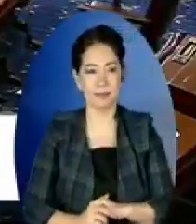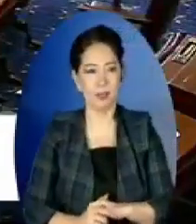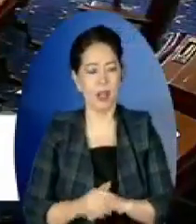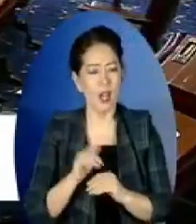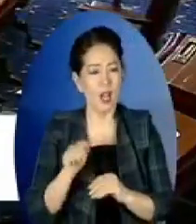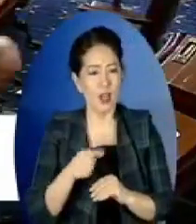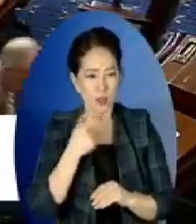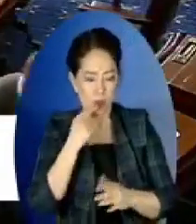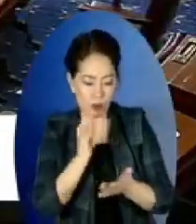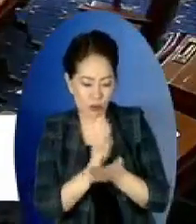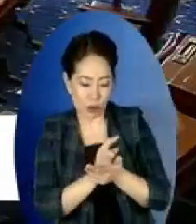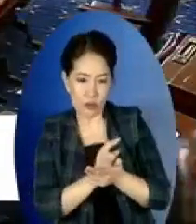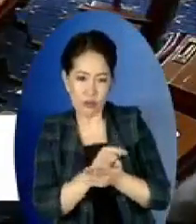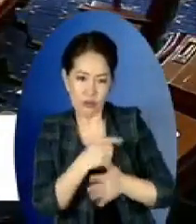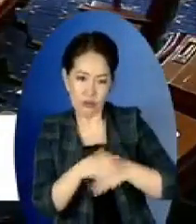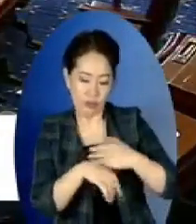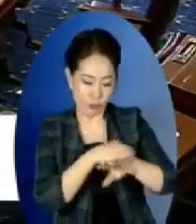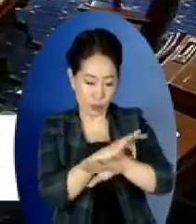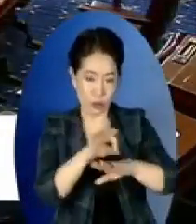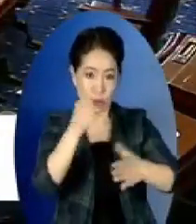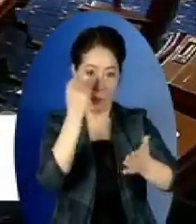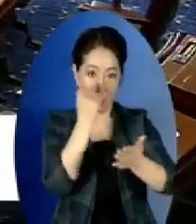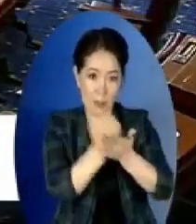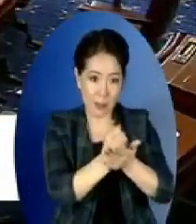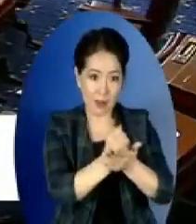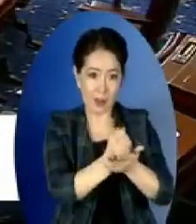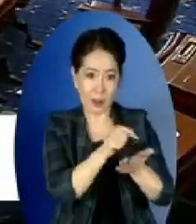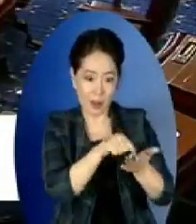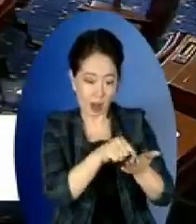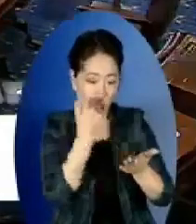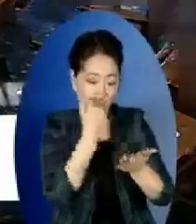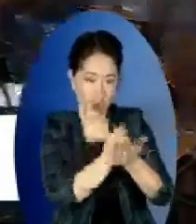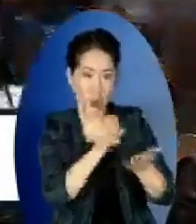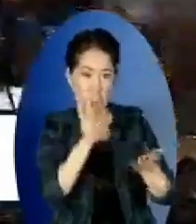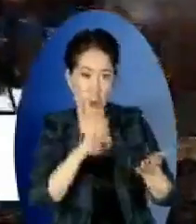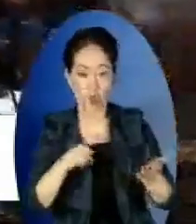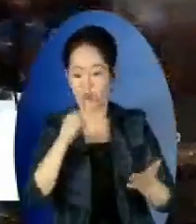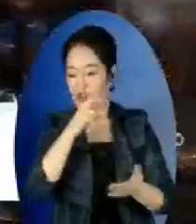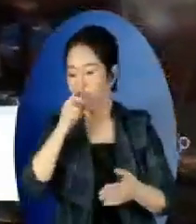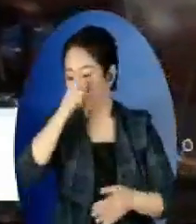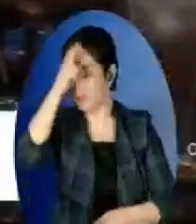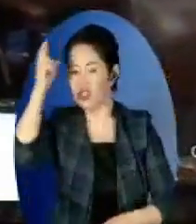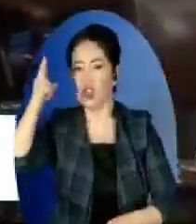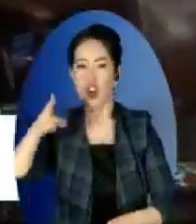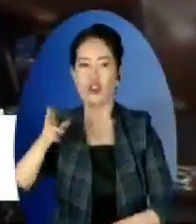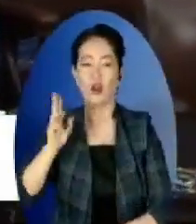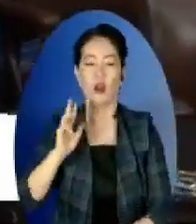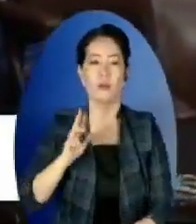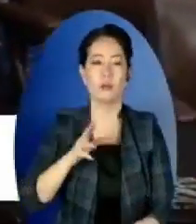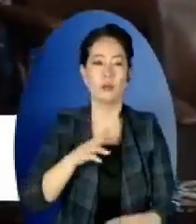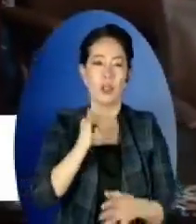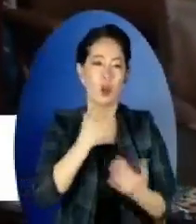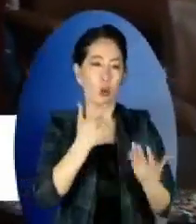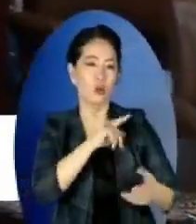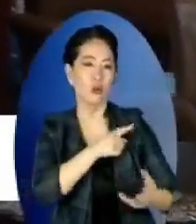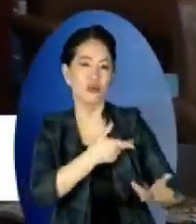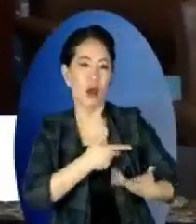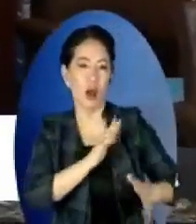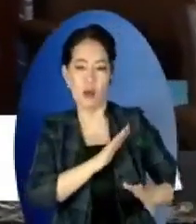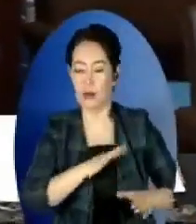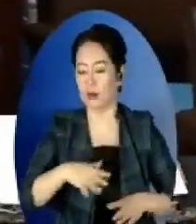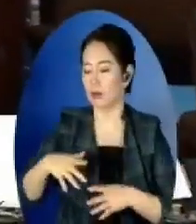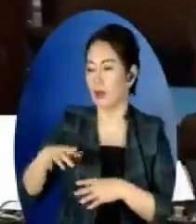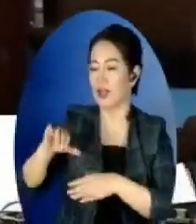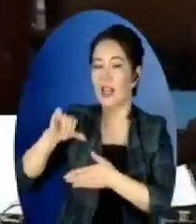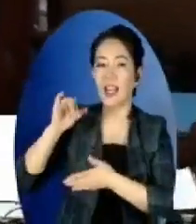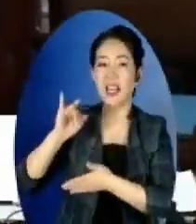Энэ тогтоолын төсөл батлагдсанаар ерөнхийлөгч Трампын хувьд конгрессийн зөвшөөрөлгүйгээр Ираны эсрэг аливаа одоо дайны үйл ажиллагааг явуулахгүй